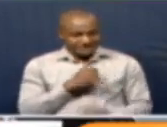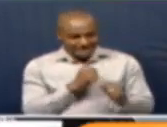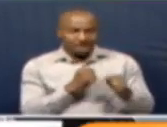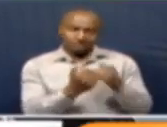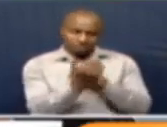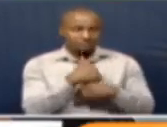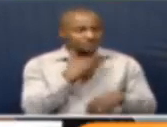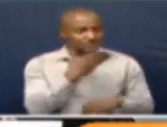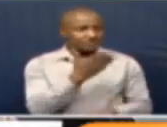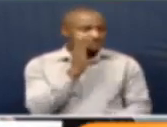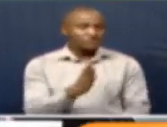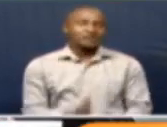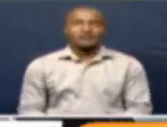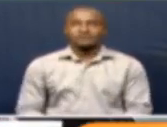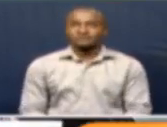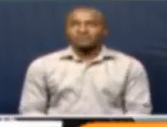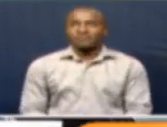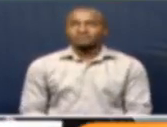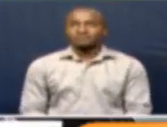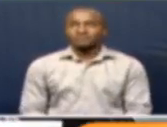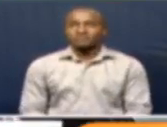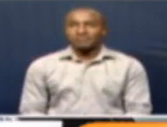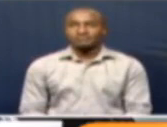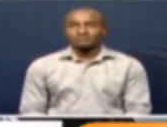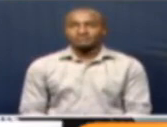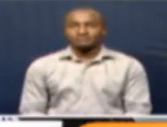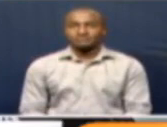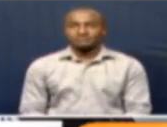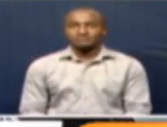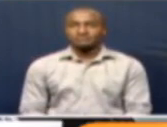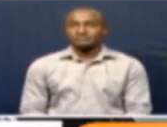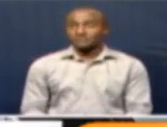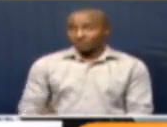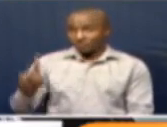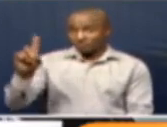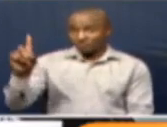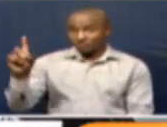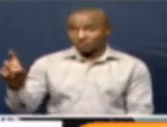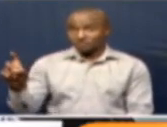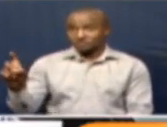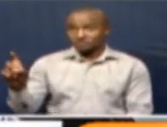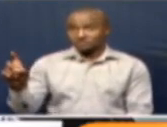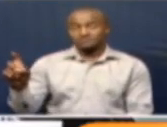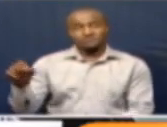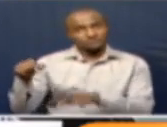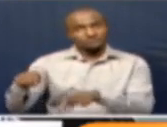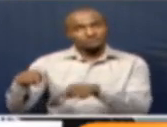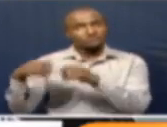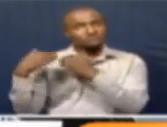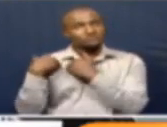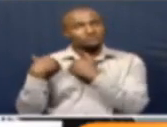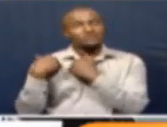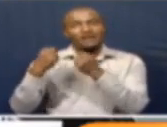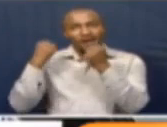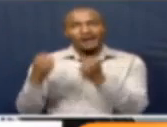na mimi nitakujibu, niko tayari kukujibu. Una swali lolote mpenzi wangu? Mimi niko na swali moja. Majukumu siku hizi imekuwa